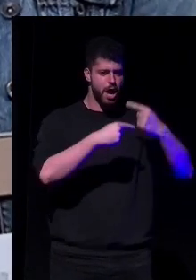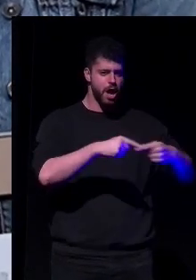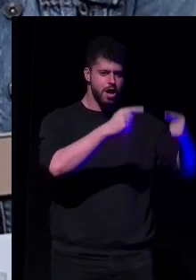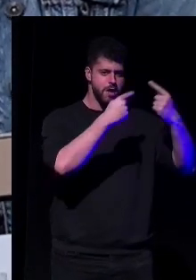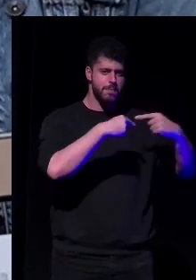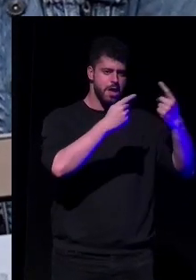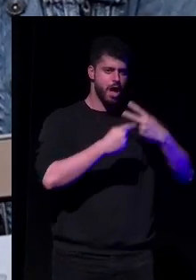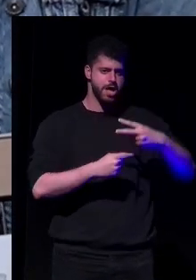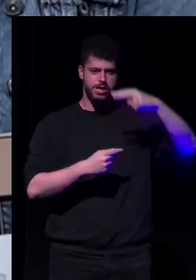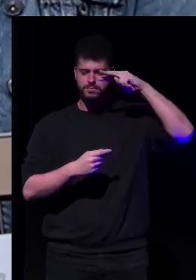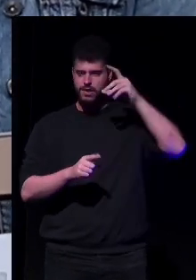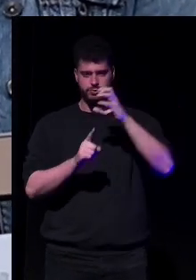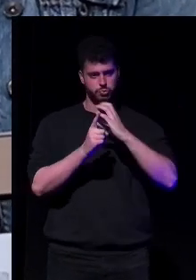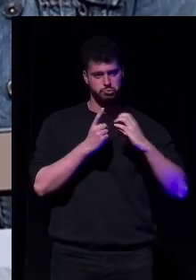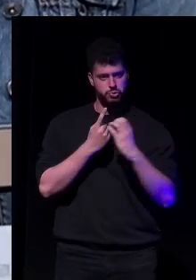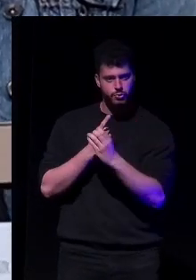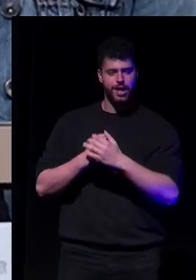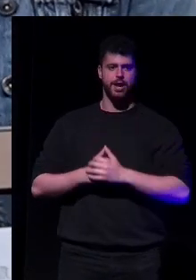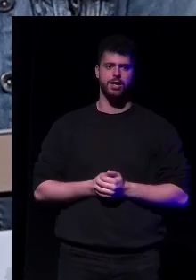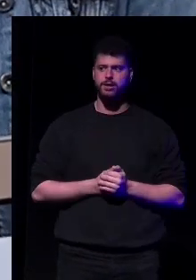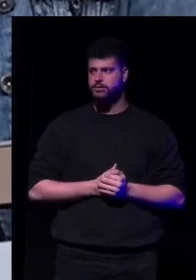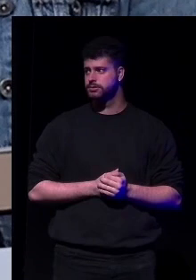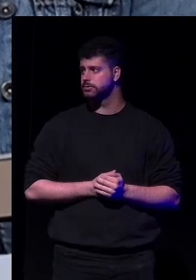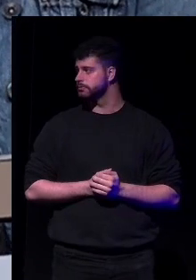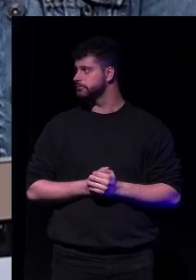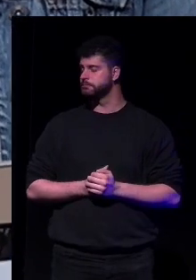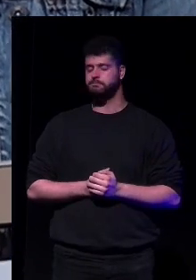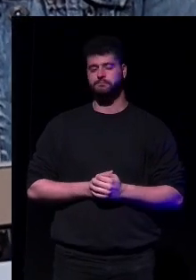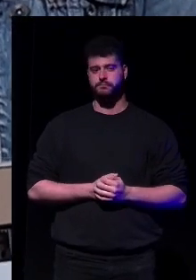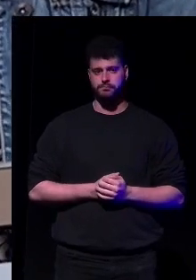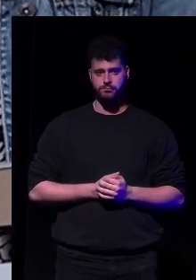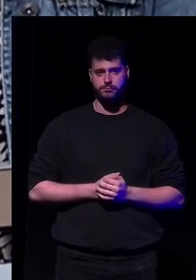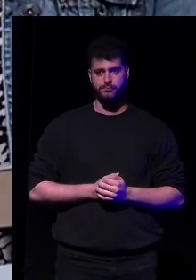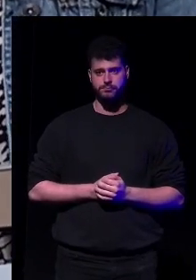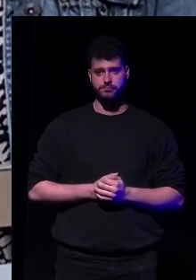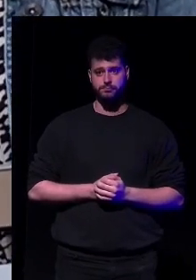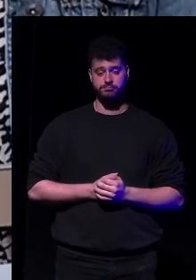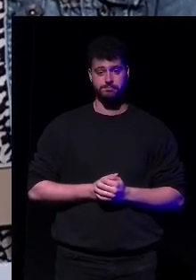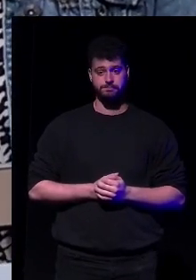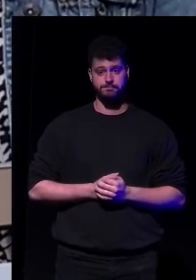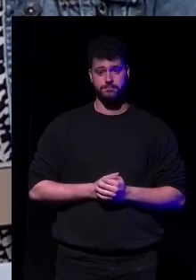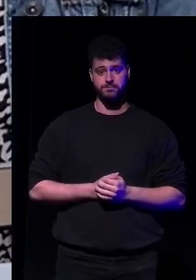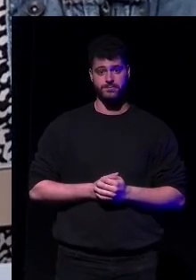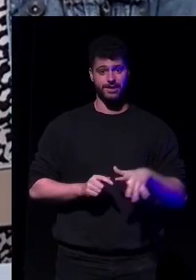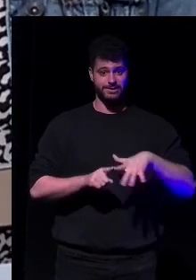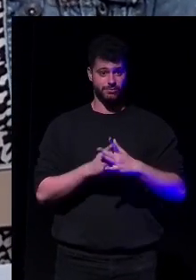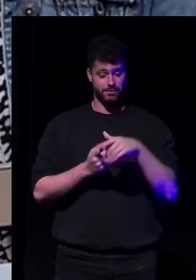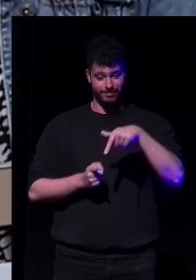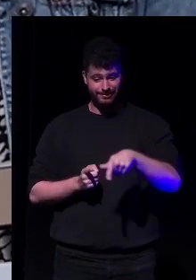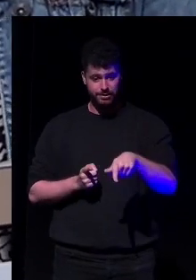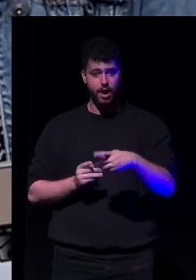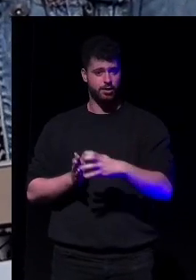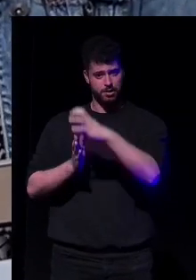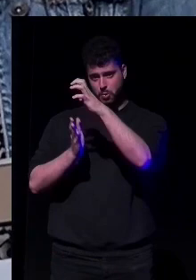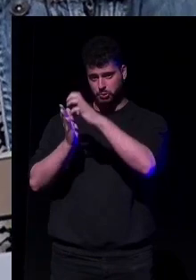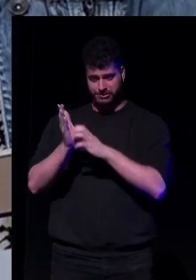que experiència cultural i d'immersió moltes vegades en la natura. En aquest cas, el reportatge és un